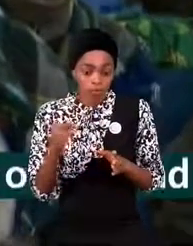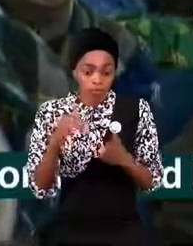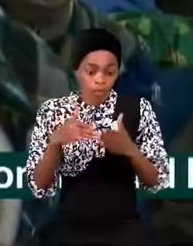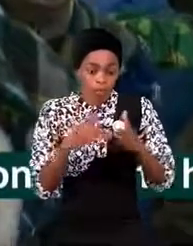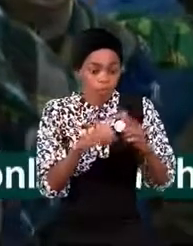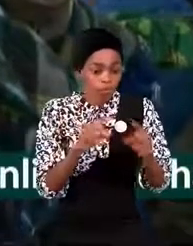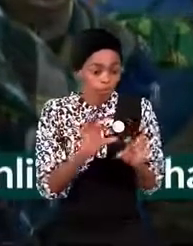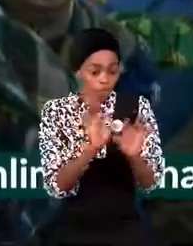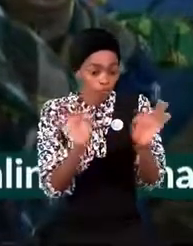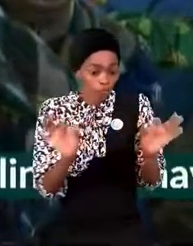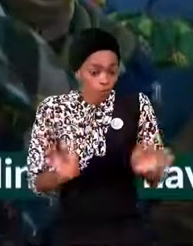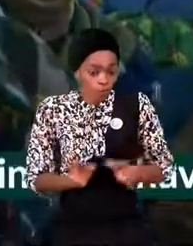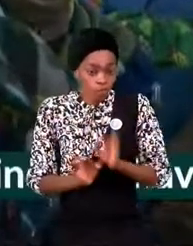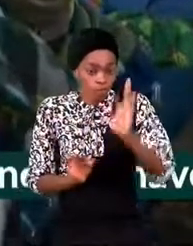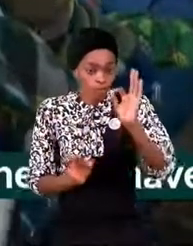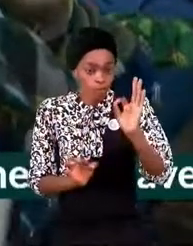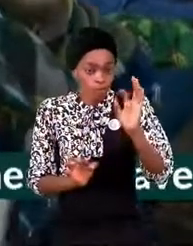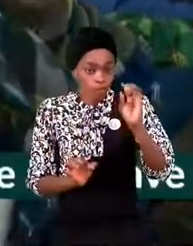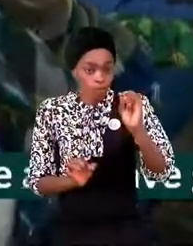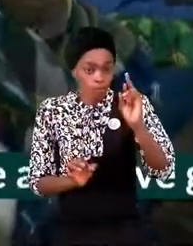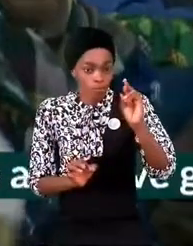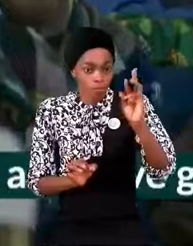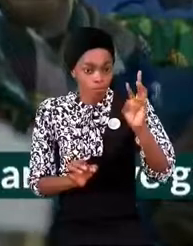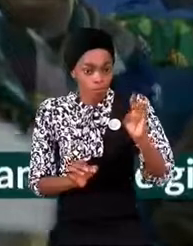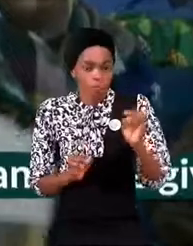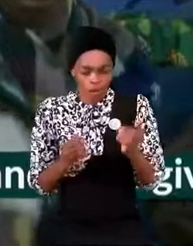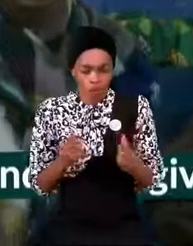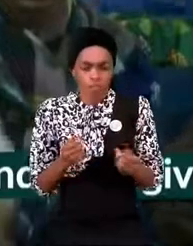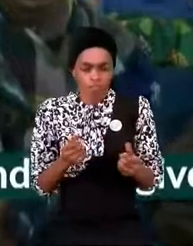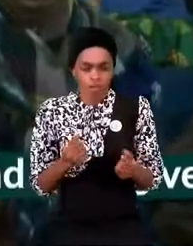dans votre nouvelle marche avec Christ.